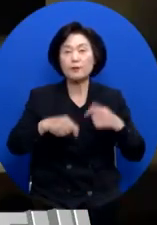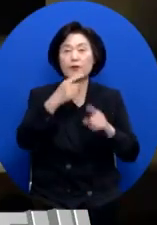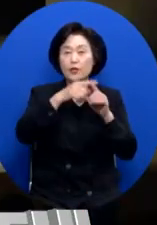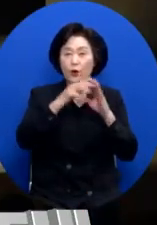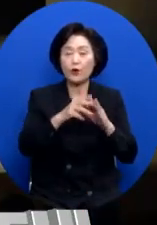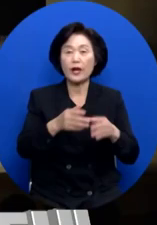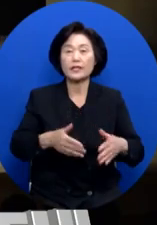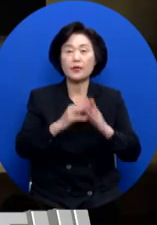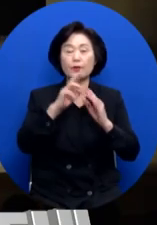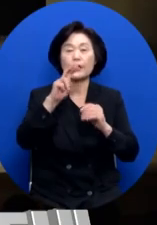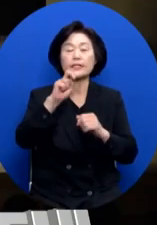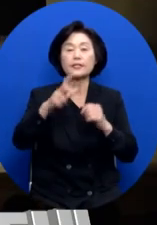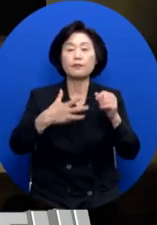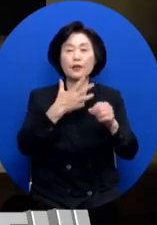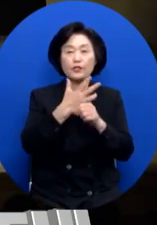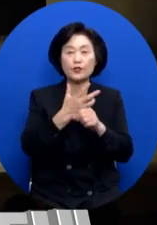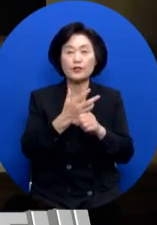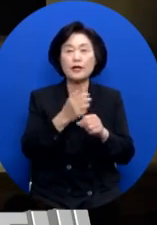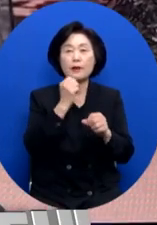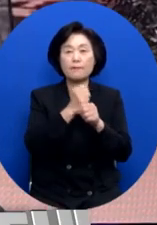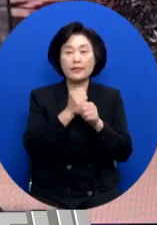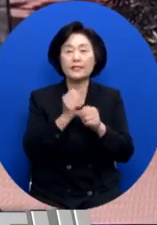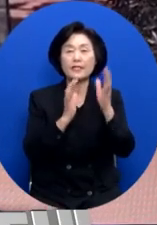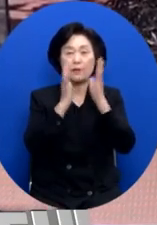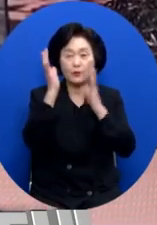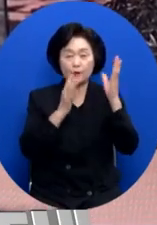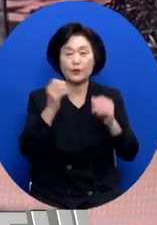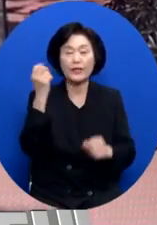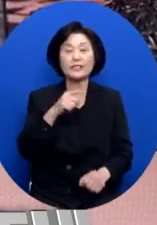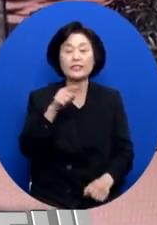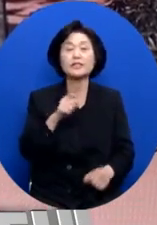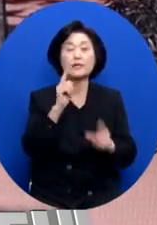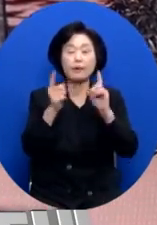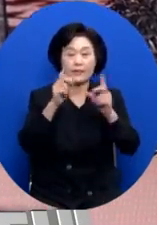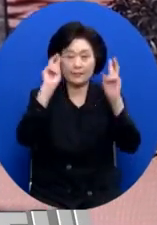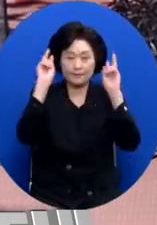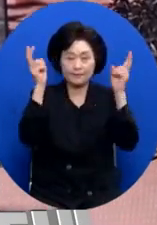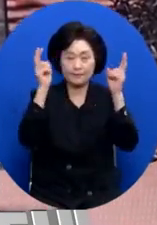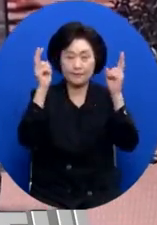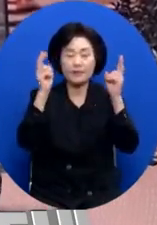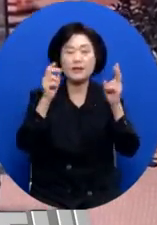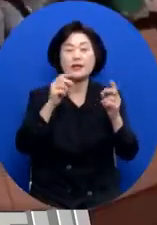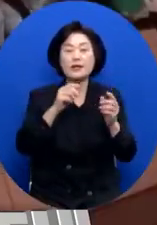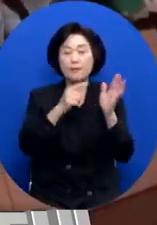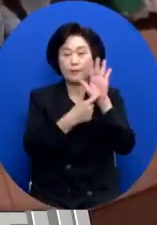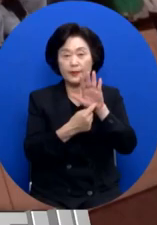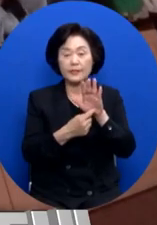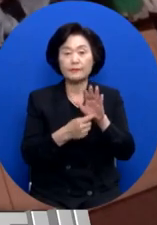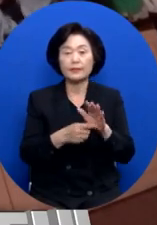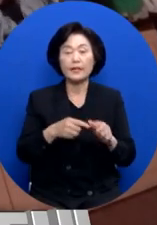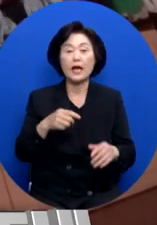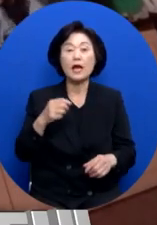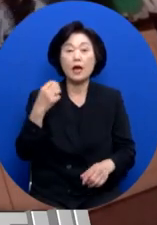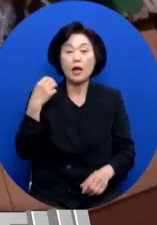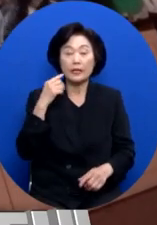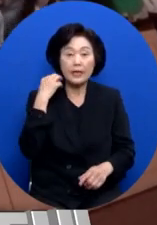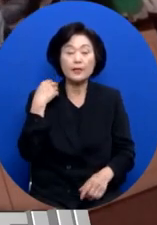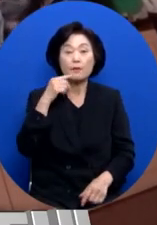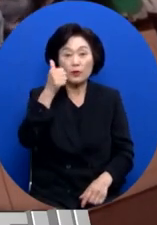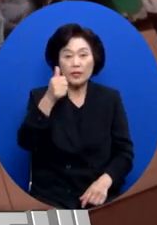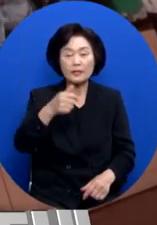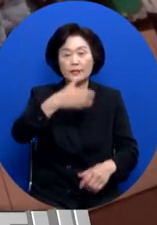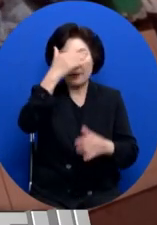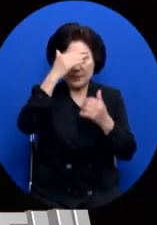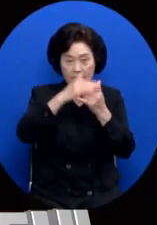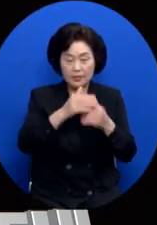창립 28주년 기념 창작 뮤지컬 다시 그 말씀을 선보였습니다. 기쁨의 교회 정의호 목사는 다음 세대를